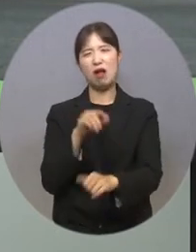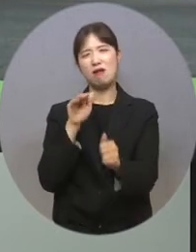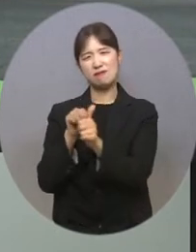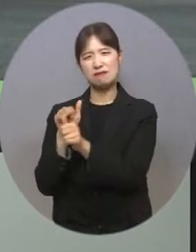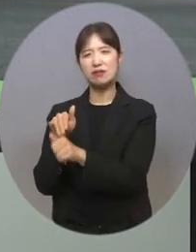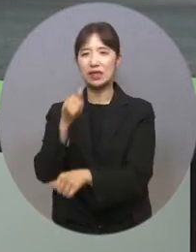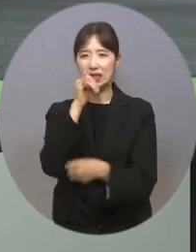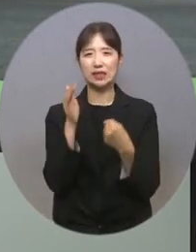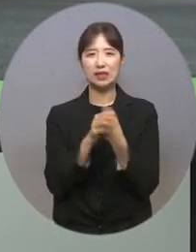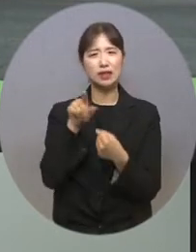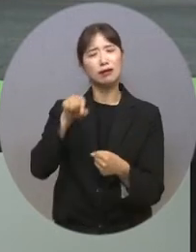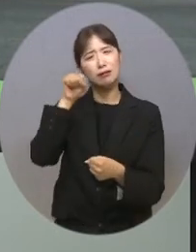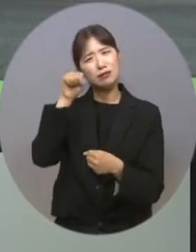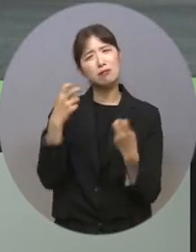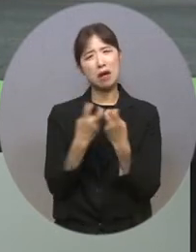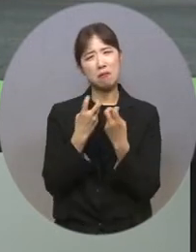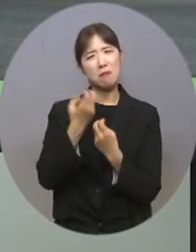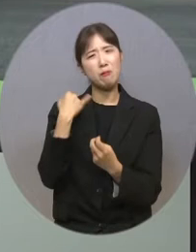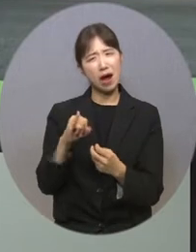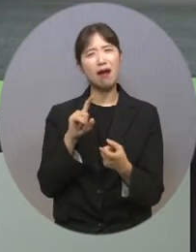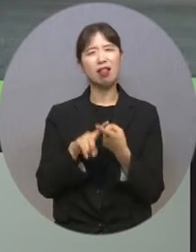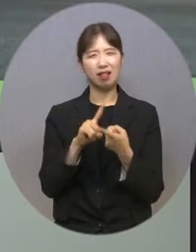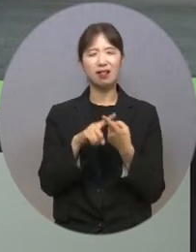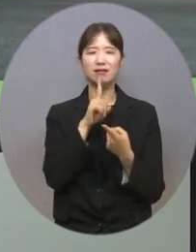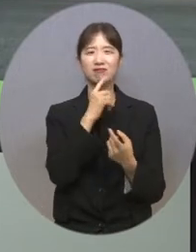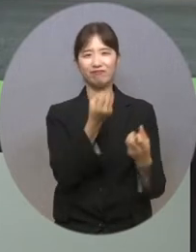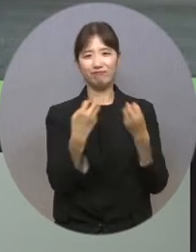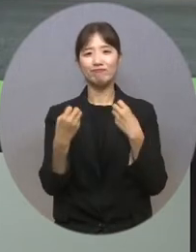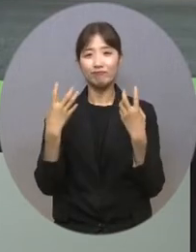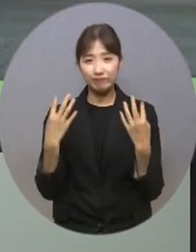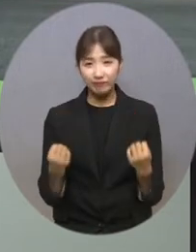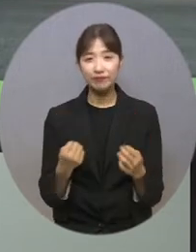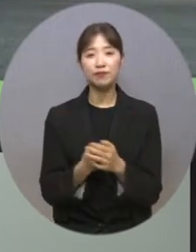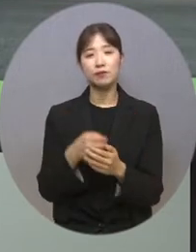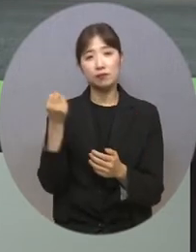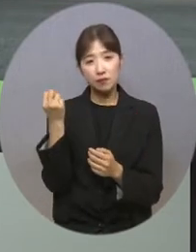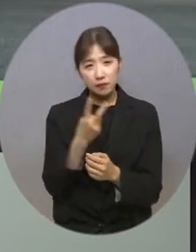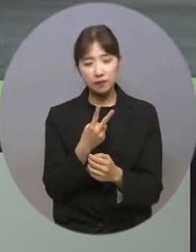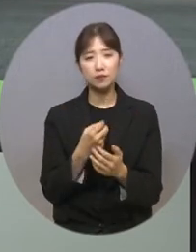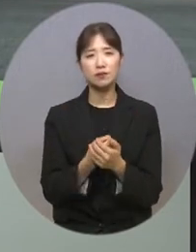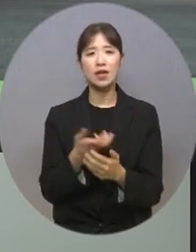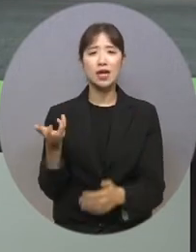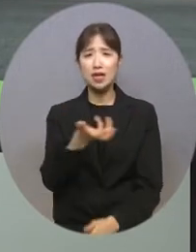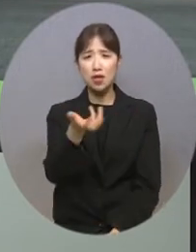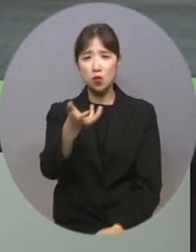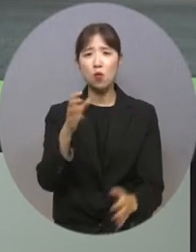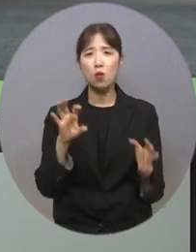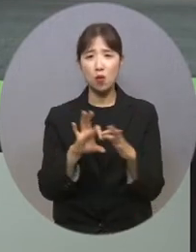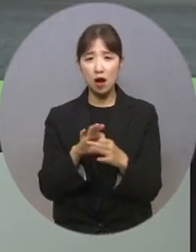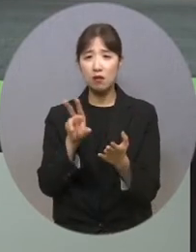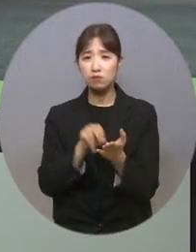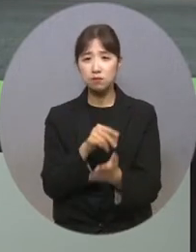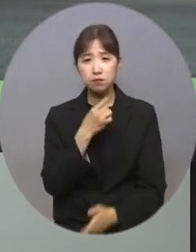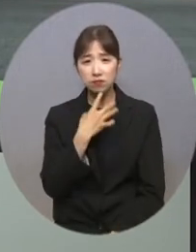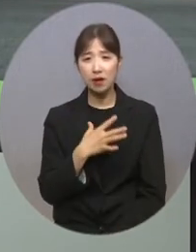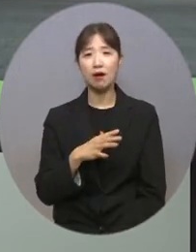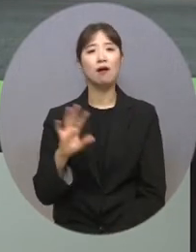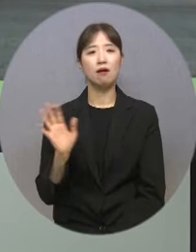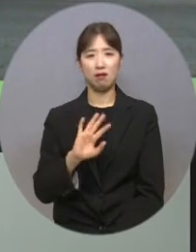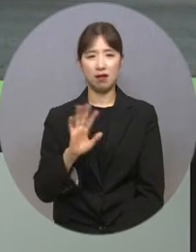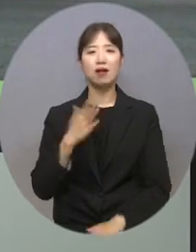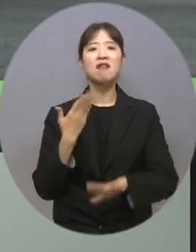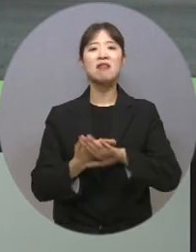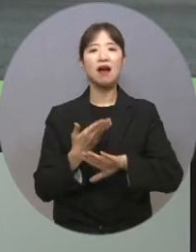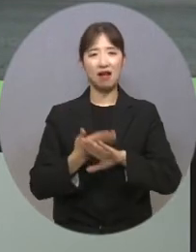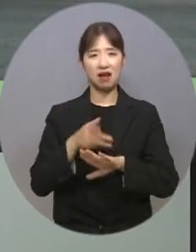얘기가 많이 나왔겠죠 어 그리고 이동에 관한 문제 뿐만 아니라 다른